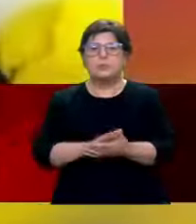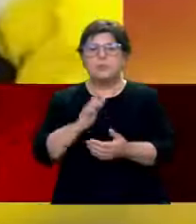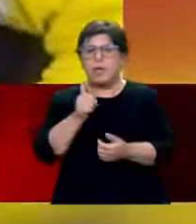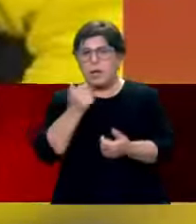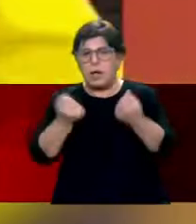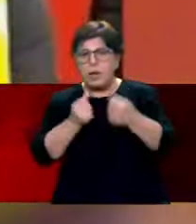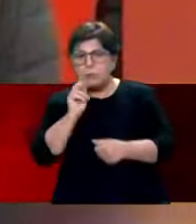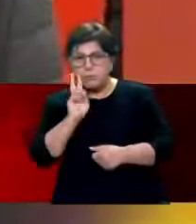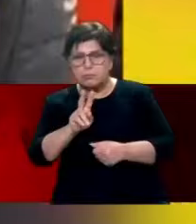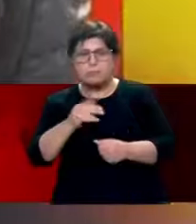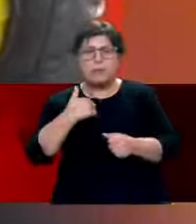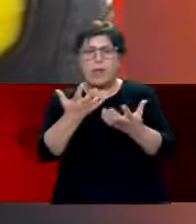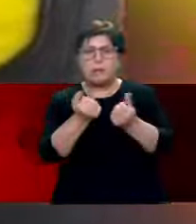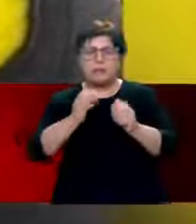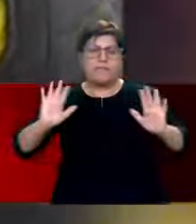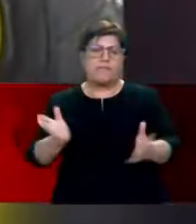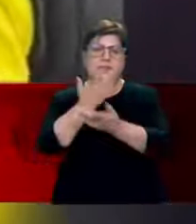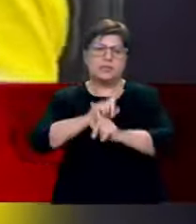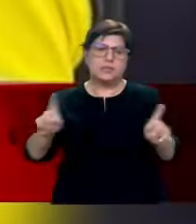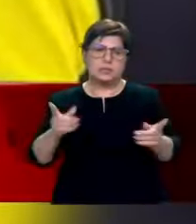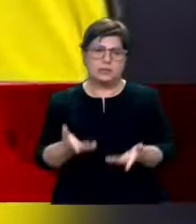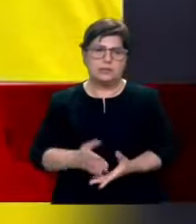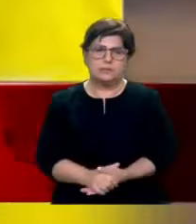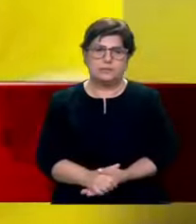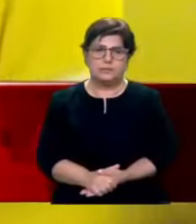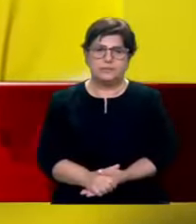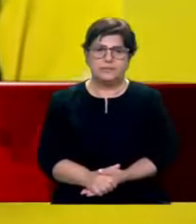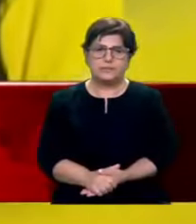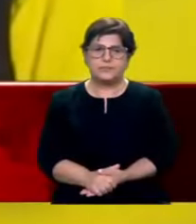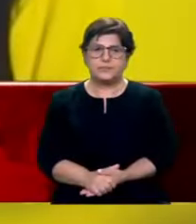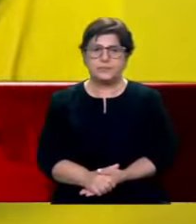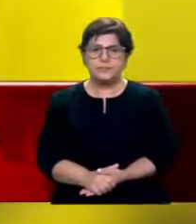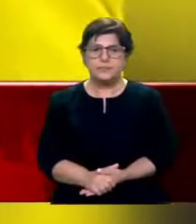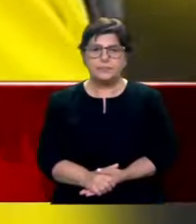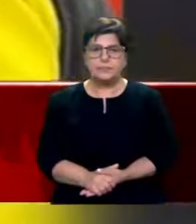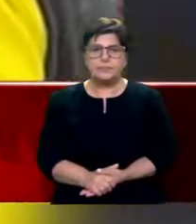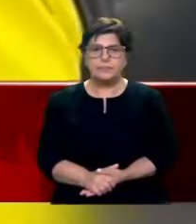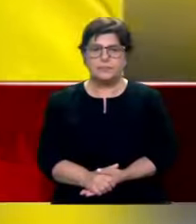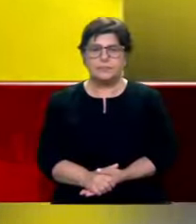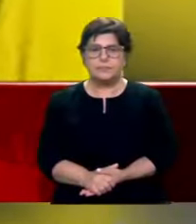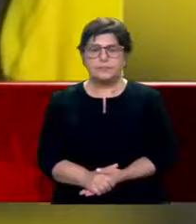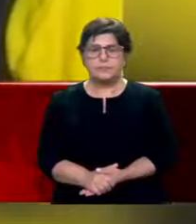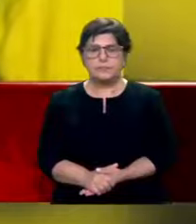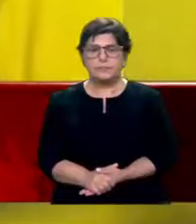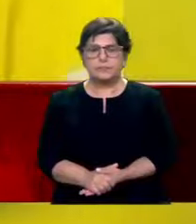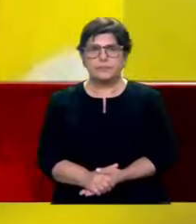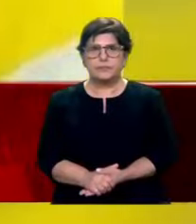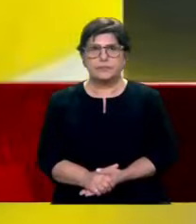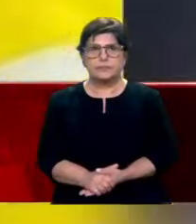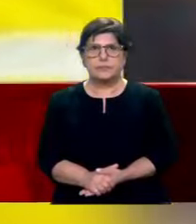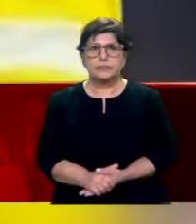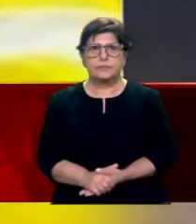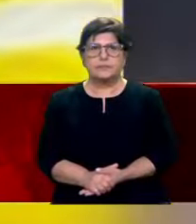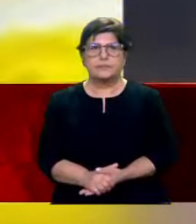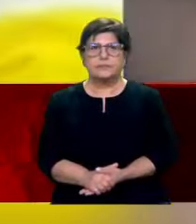ama şimdi bana hiçbir şey yok deyip beni sancaktepeden buraya getirtip de derse ki ekspertiz Ben hiçbir şey yok Kın yere sok diye bunun